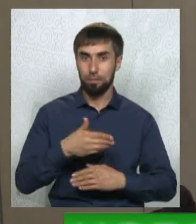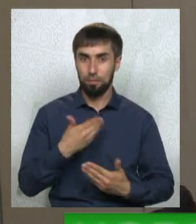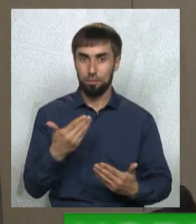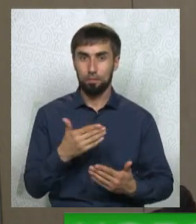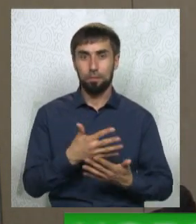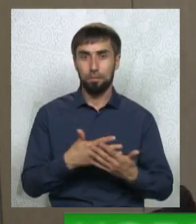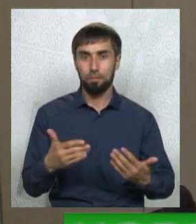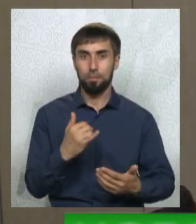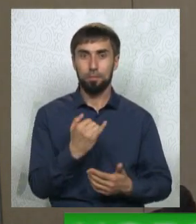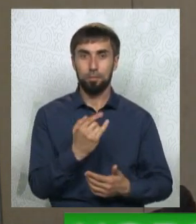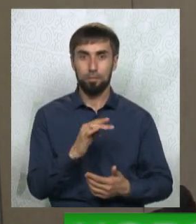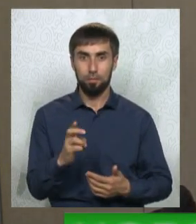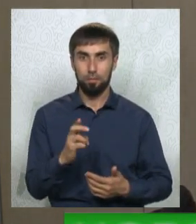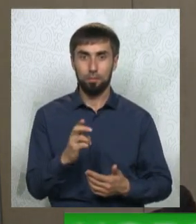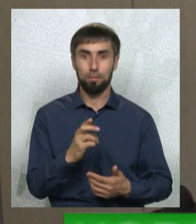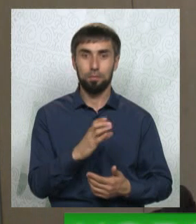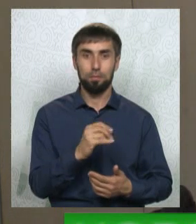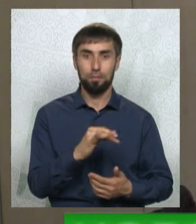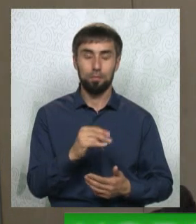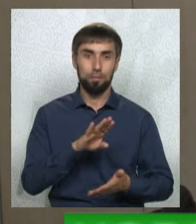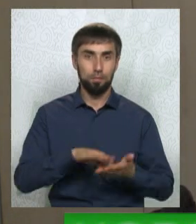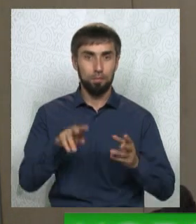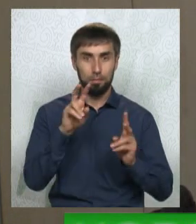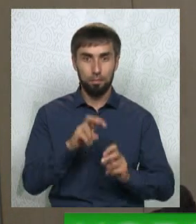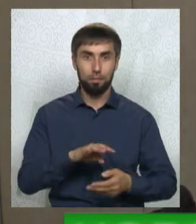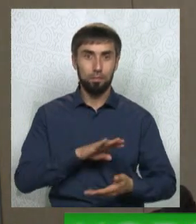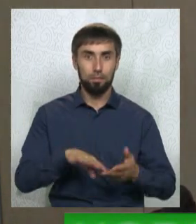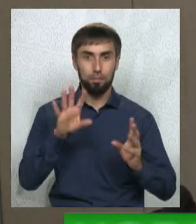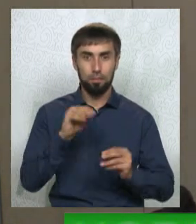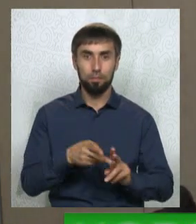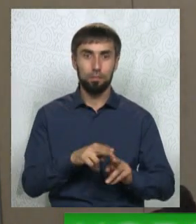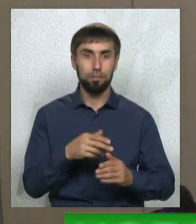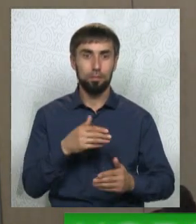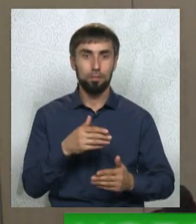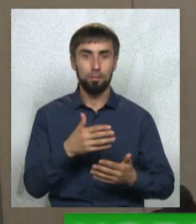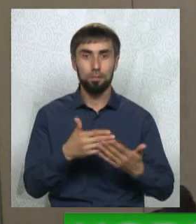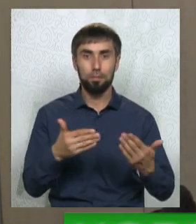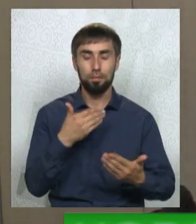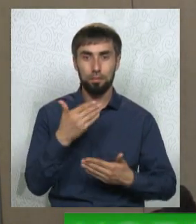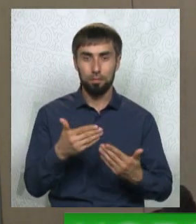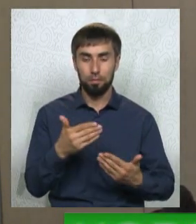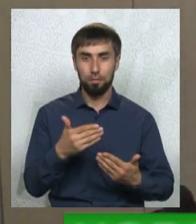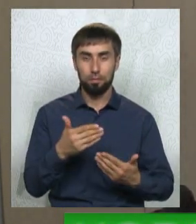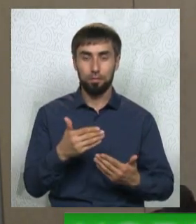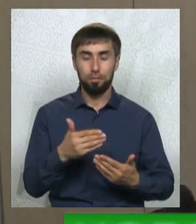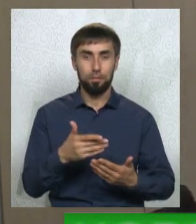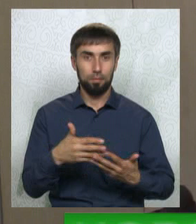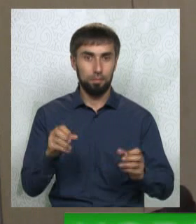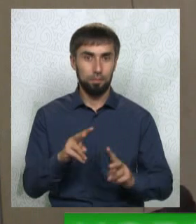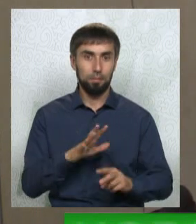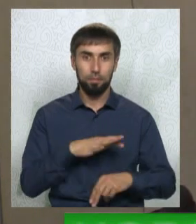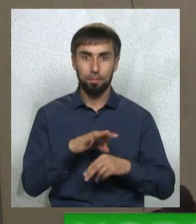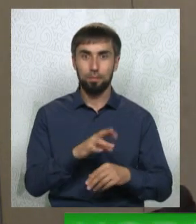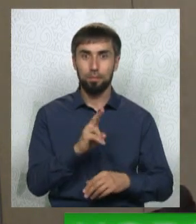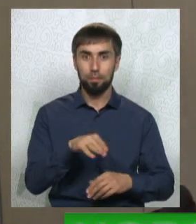с различными ушибами, ссадинами после осмотра, после всех консультаций разных узких специалистов. Было